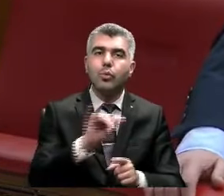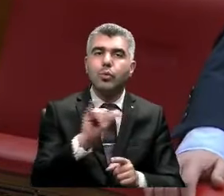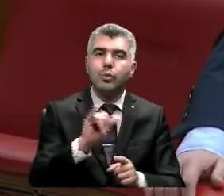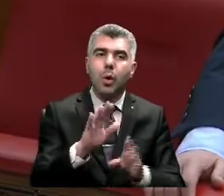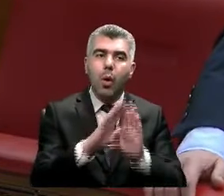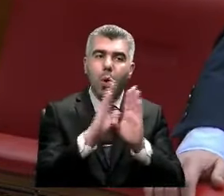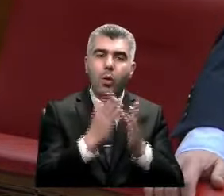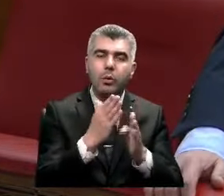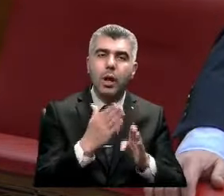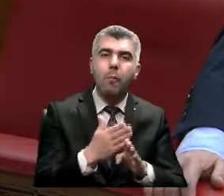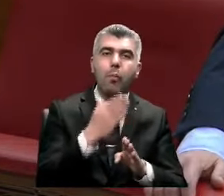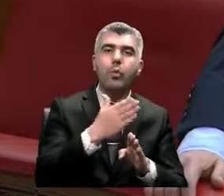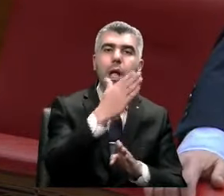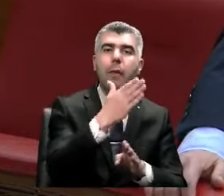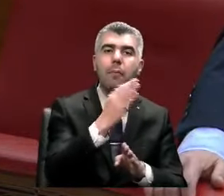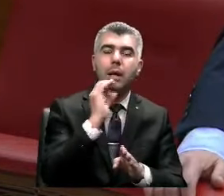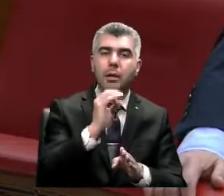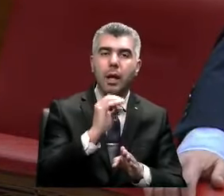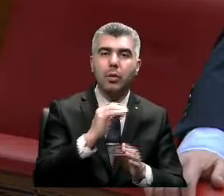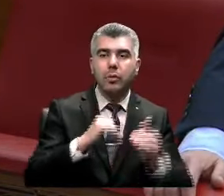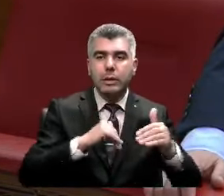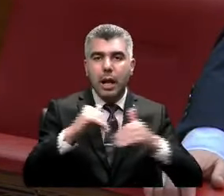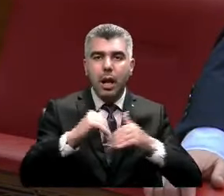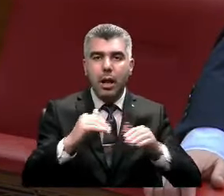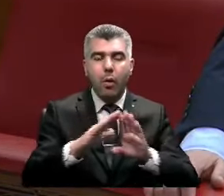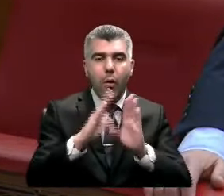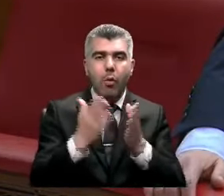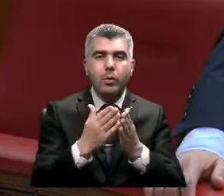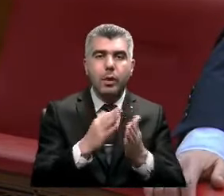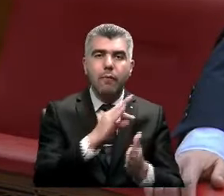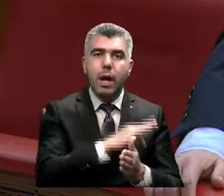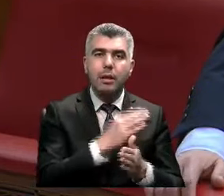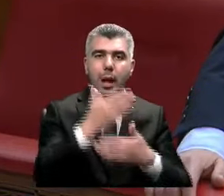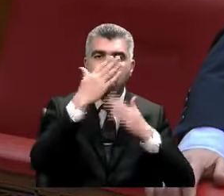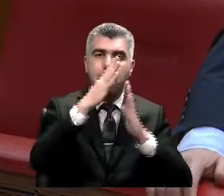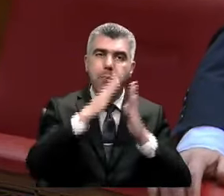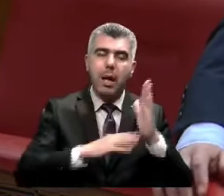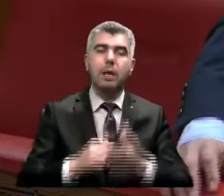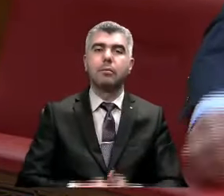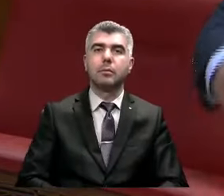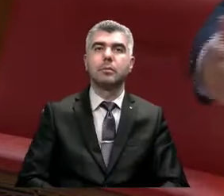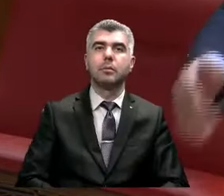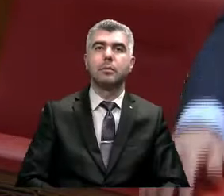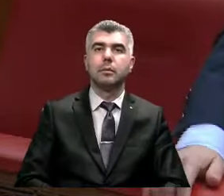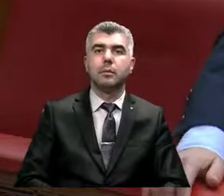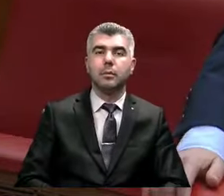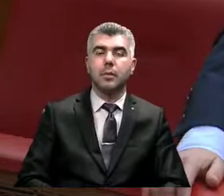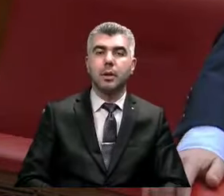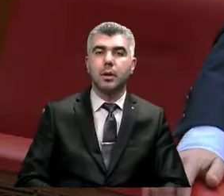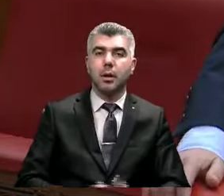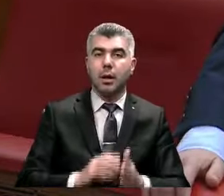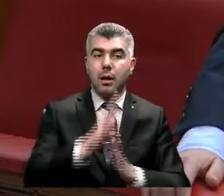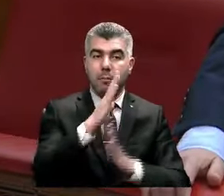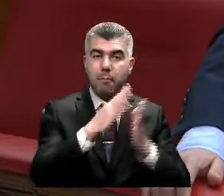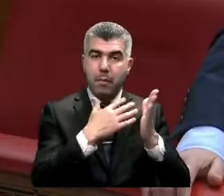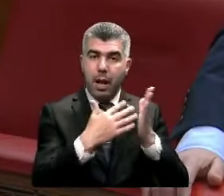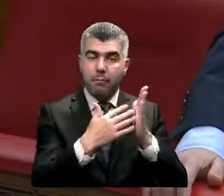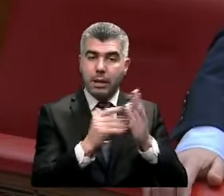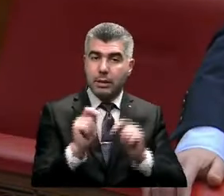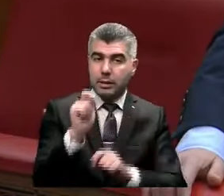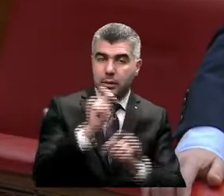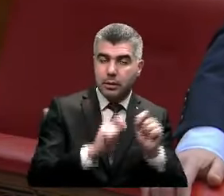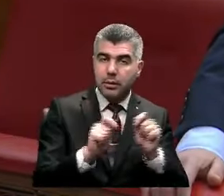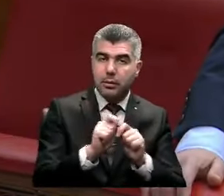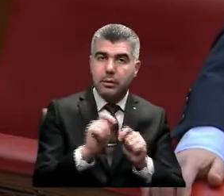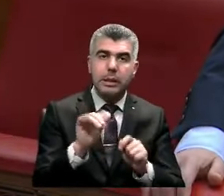المنظومة المستقبلية للحركية والنقل في بلادنا. وهذا الميثاق هذا غادي الهدف منه نشوفوا